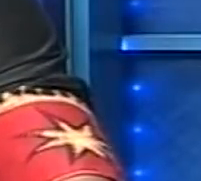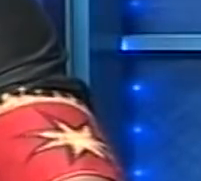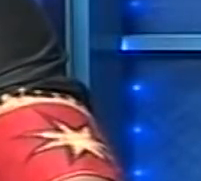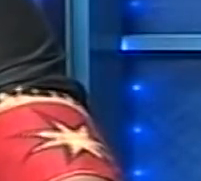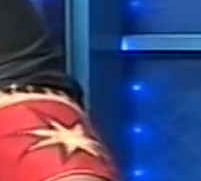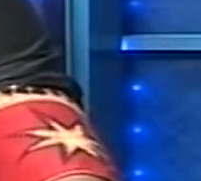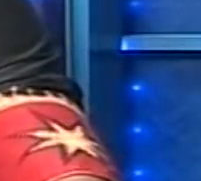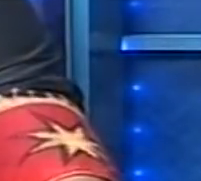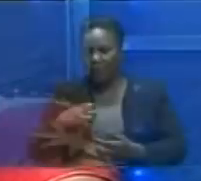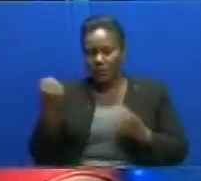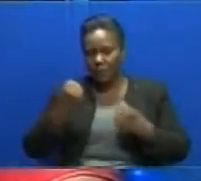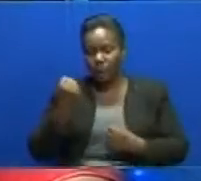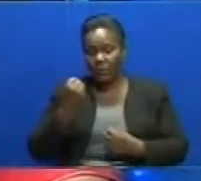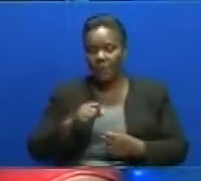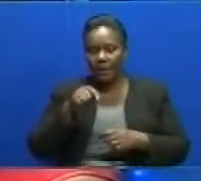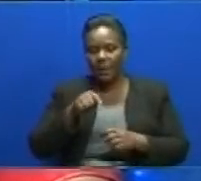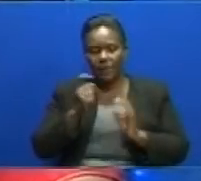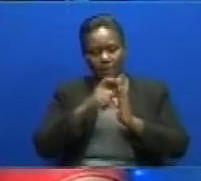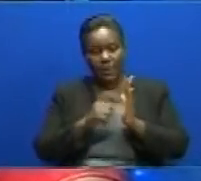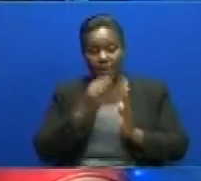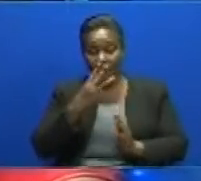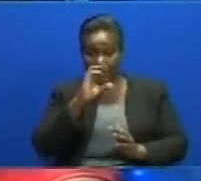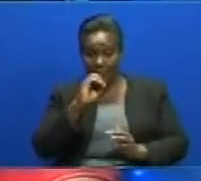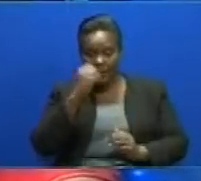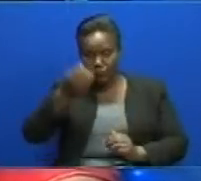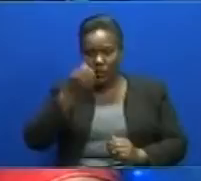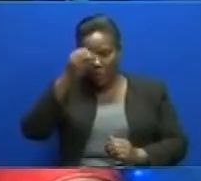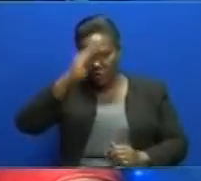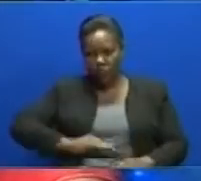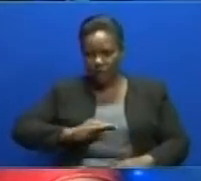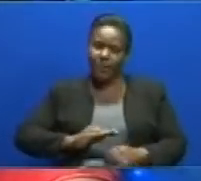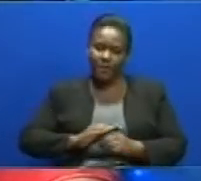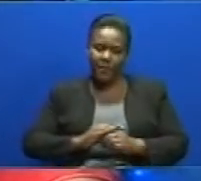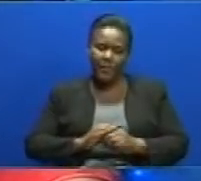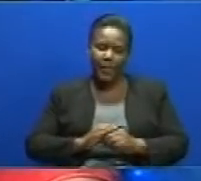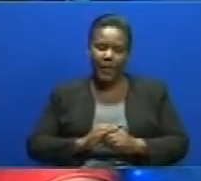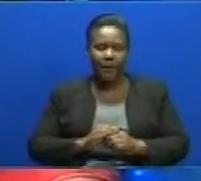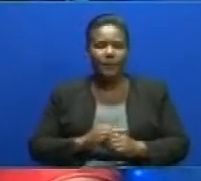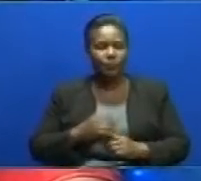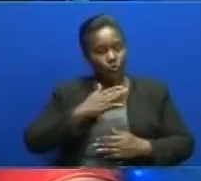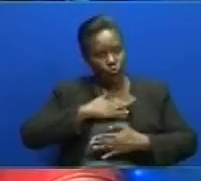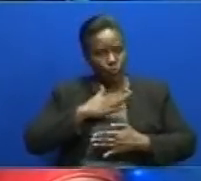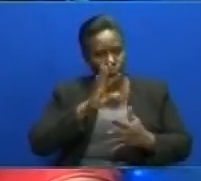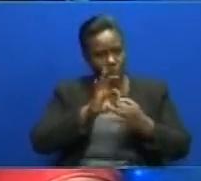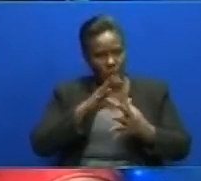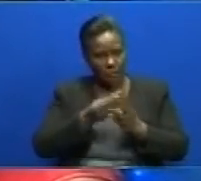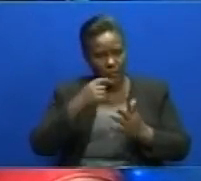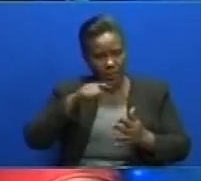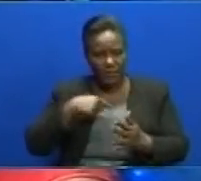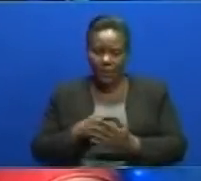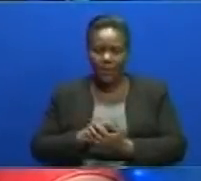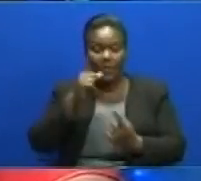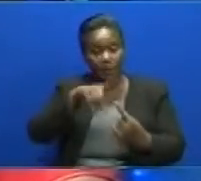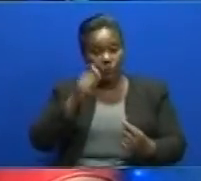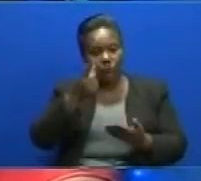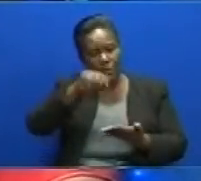Natumai ujambo, ni November 30, 2019. Asante kwa kutuchagua kama kituo chako cha habari. Karibu sana katika